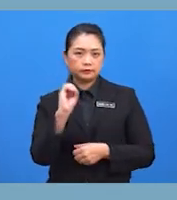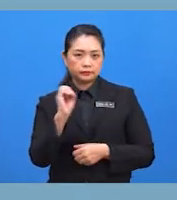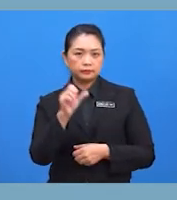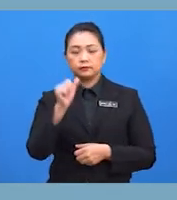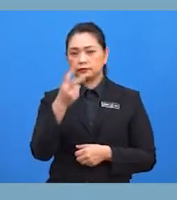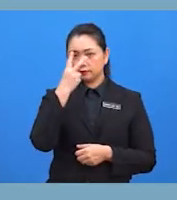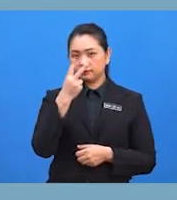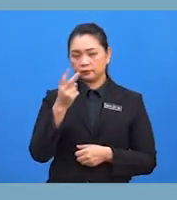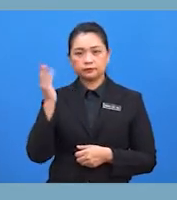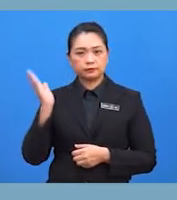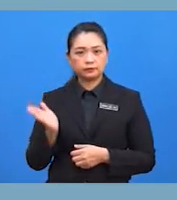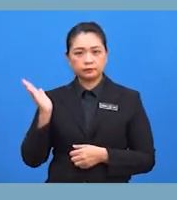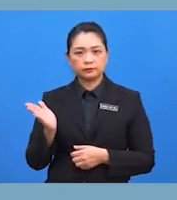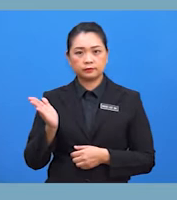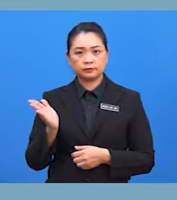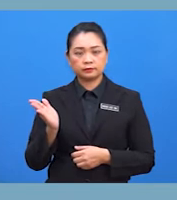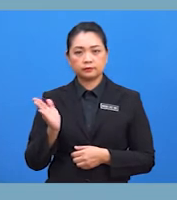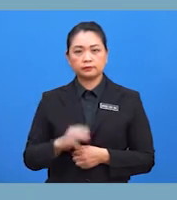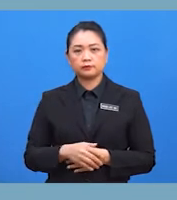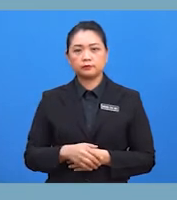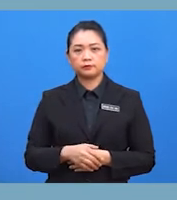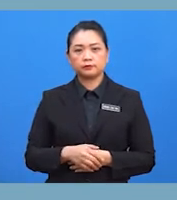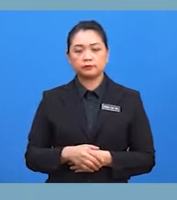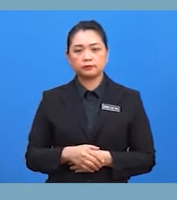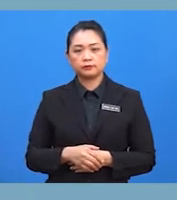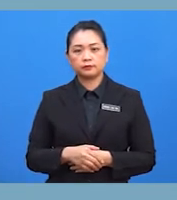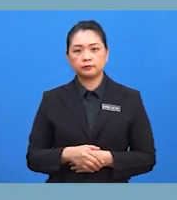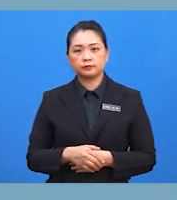7.10 tolak 6.86 bahagi